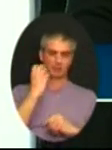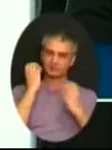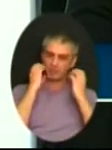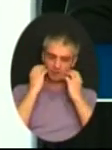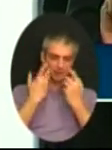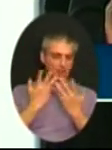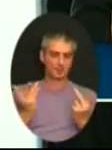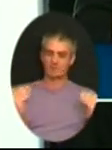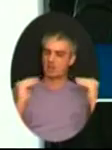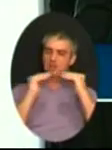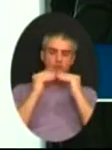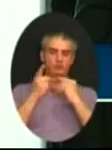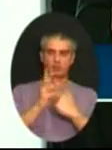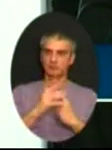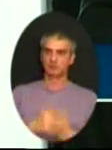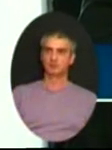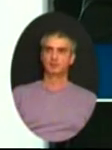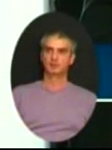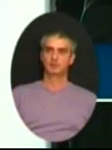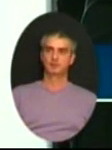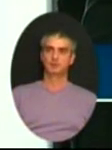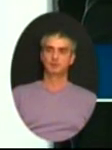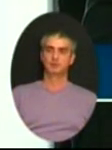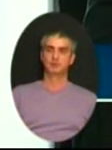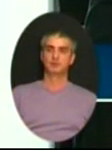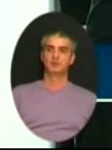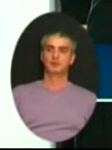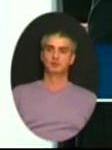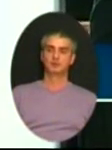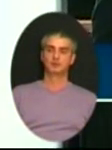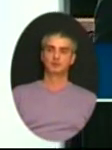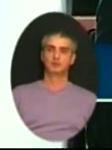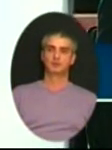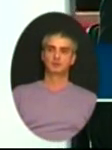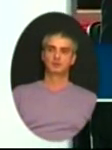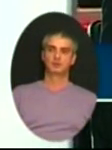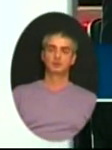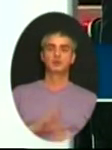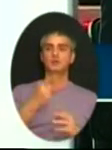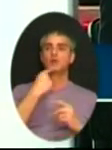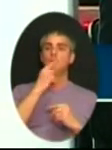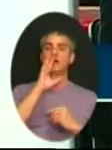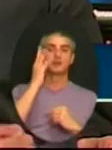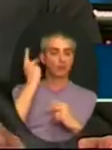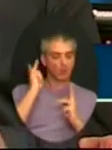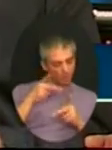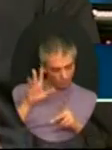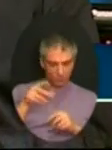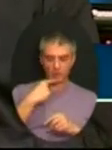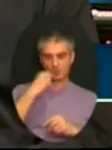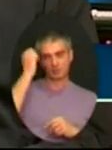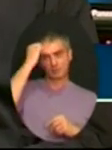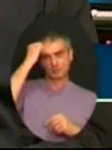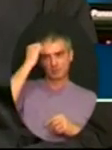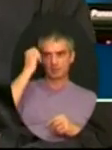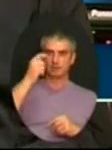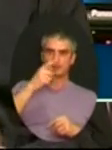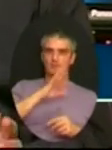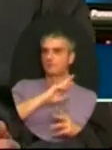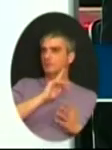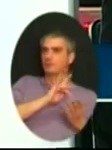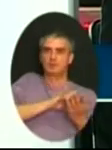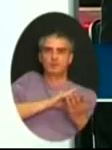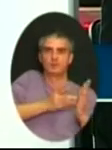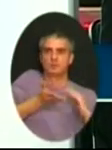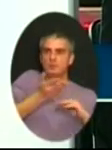רבין, אין מה להשוות את זה. לא, הוא אומר רצח אופי לנתניהו. אני בטוחה שאם הוא יכול היה, הוא היה לוקח את זה בחזרה, אין מקום